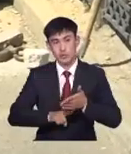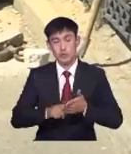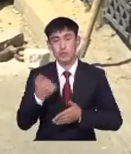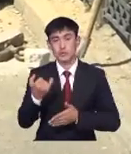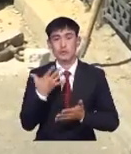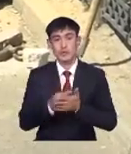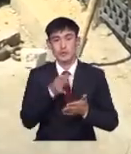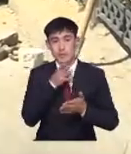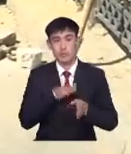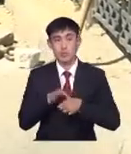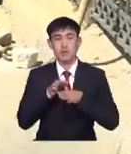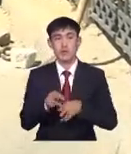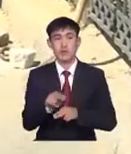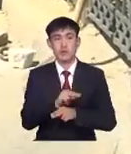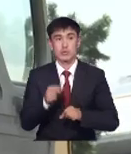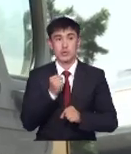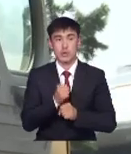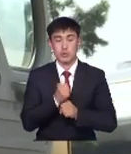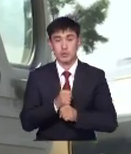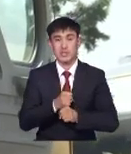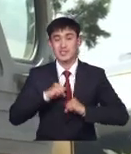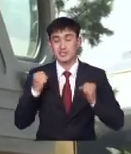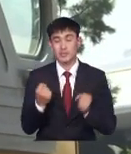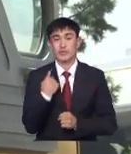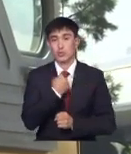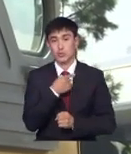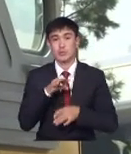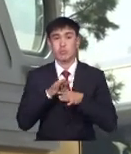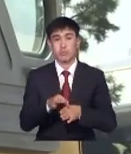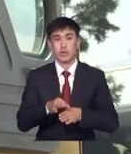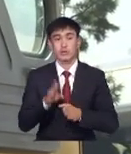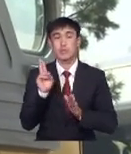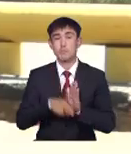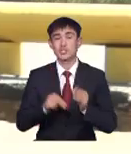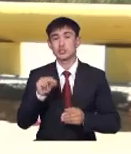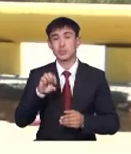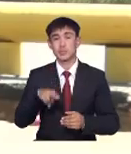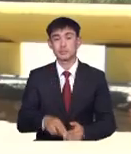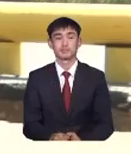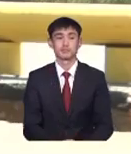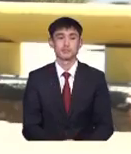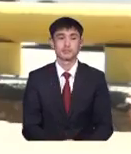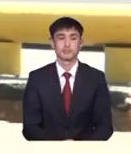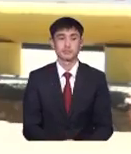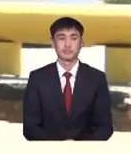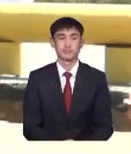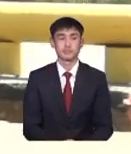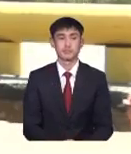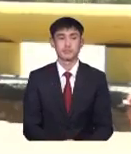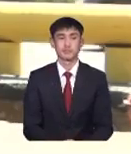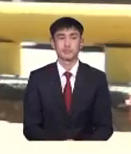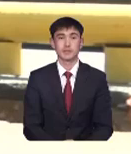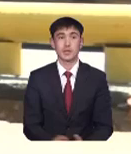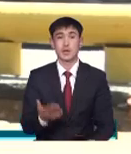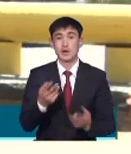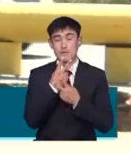благодаря своевременному проведению ремонтных работ зима в Талдыкургане пройдет без ЧС. Если вы видели, мы